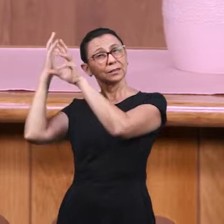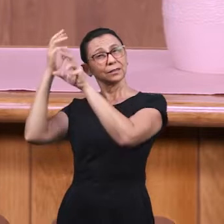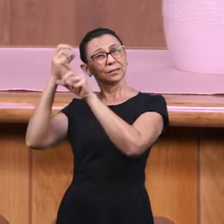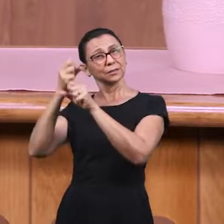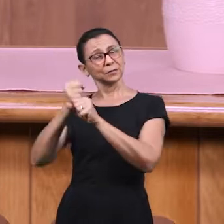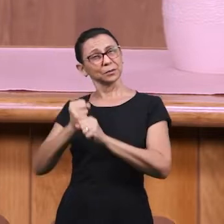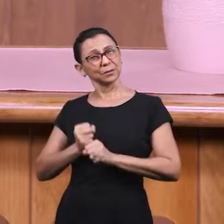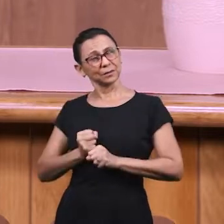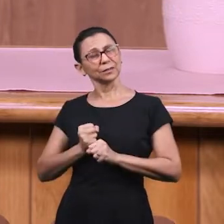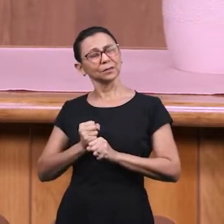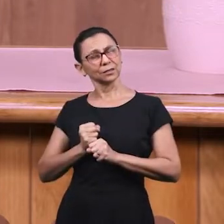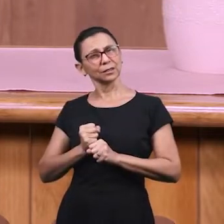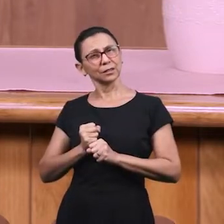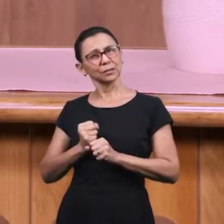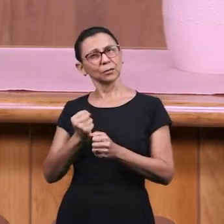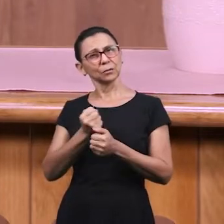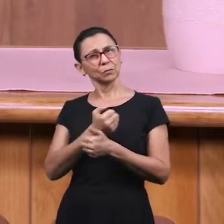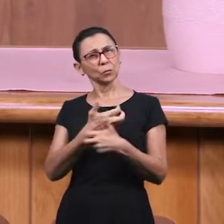сегодня вечером